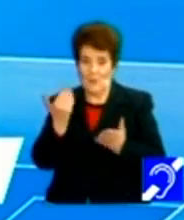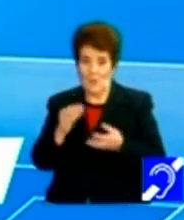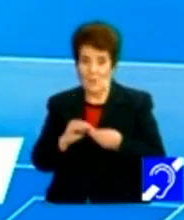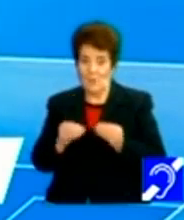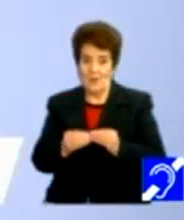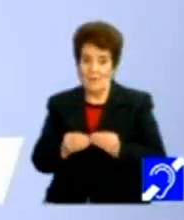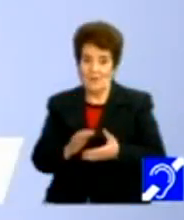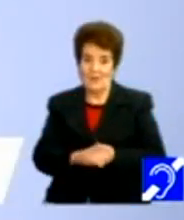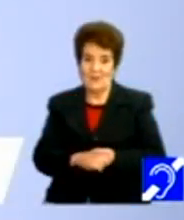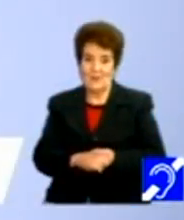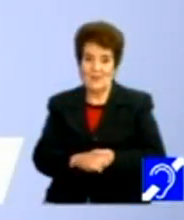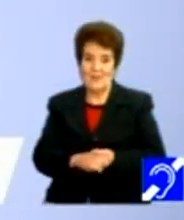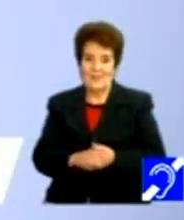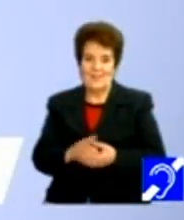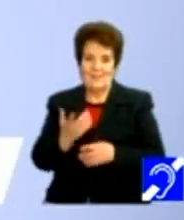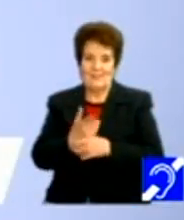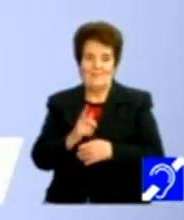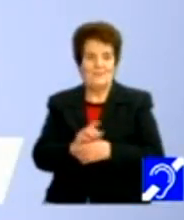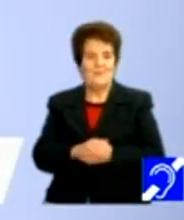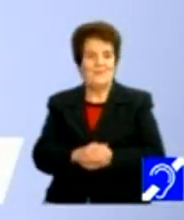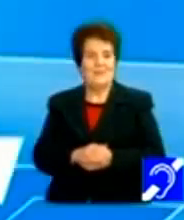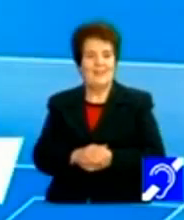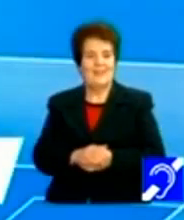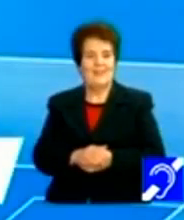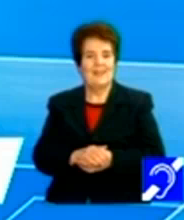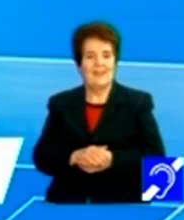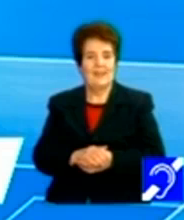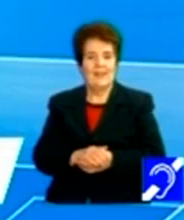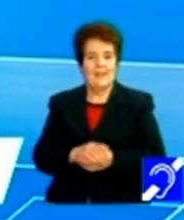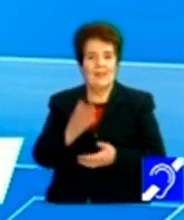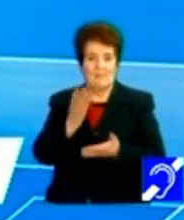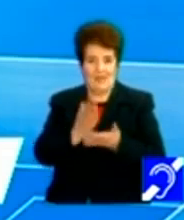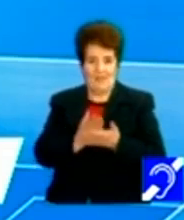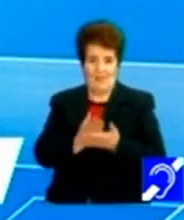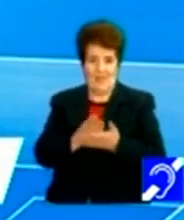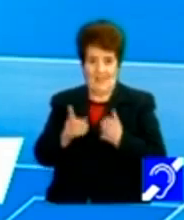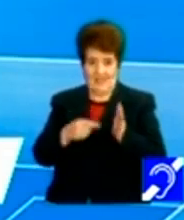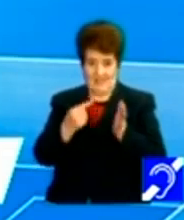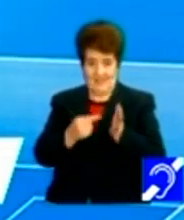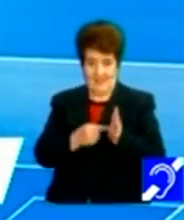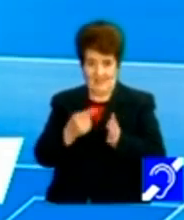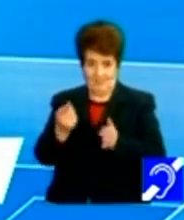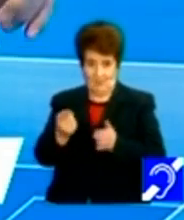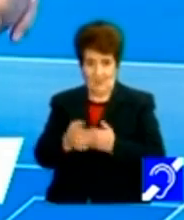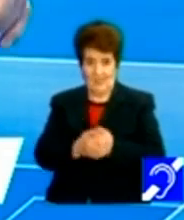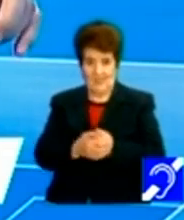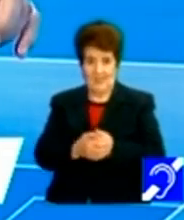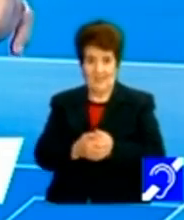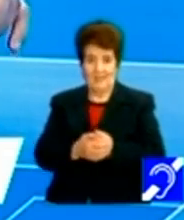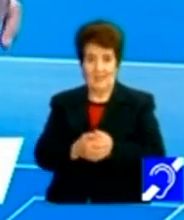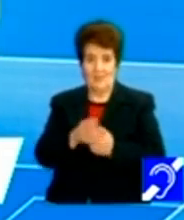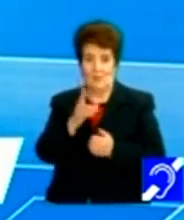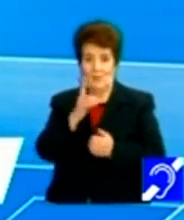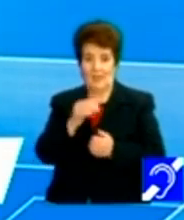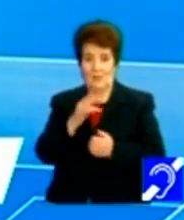uitați-vă, mesajul e foarte mulțumesc, sugestiv. Trebuie să avem câte o minută final. Mai are domnul Chirtoacă, domnul Țicu să răspundă la acuzația